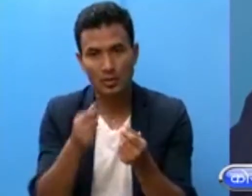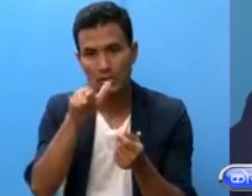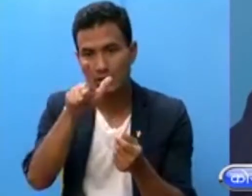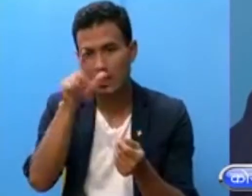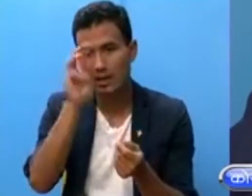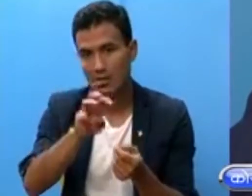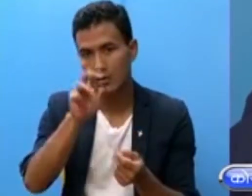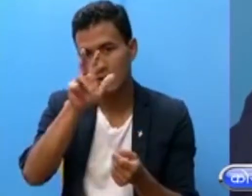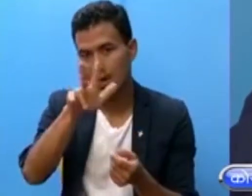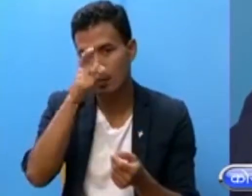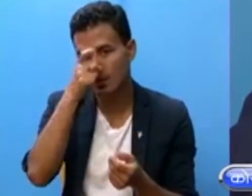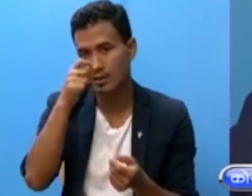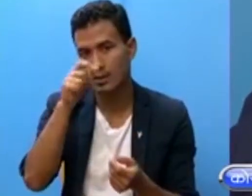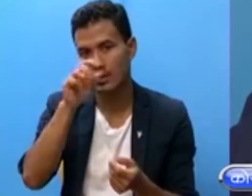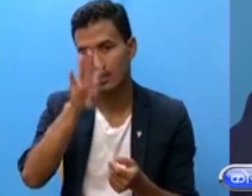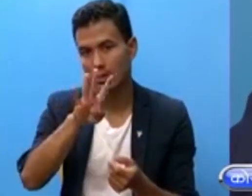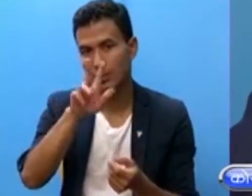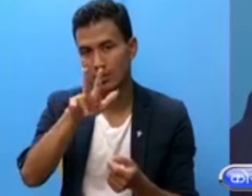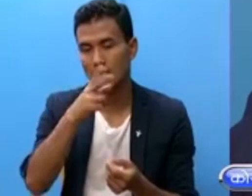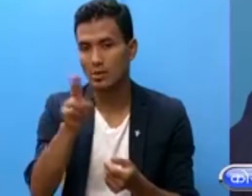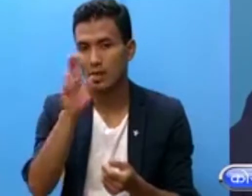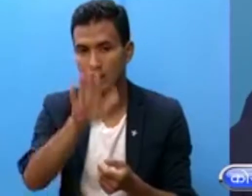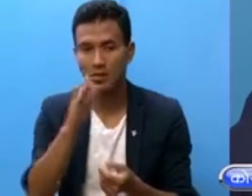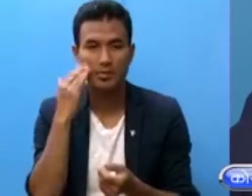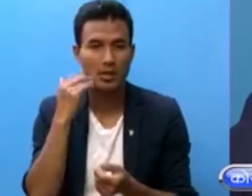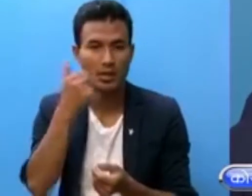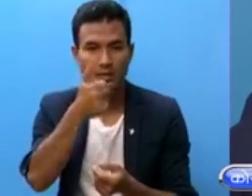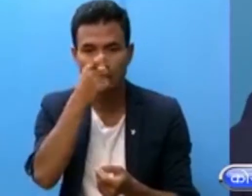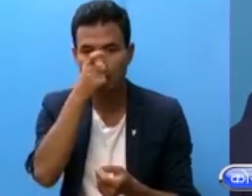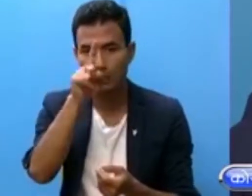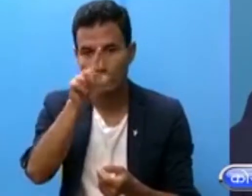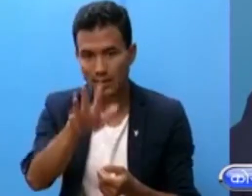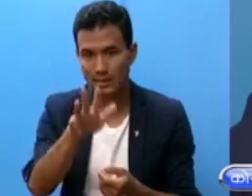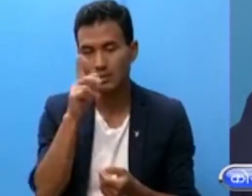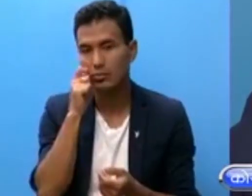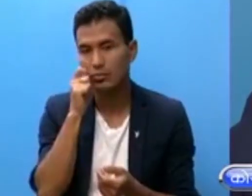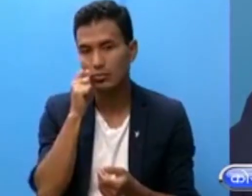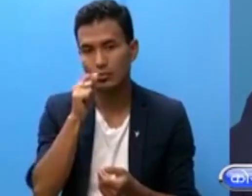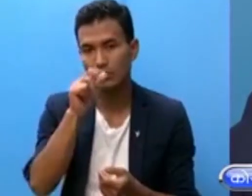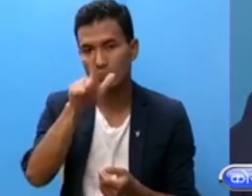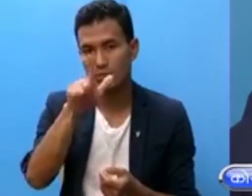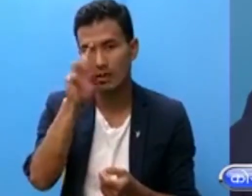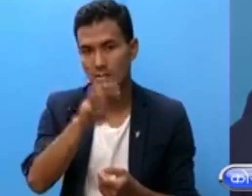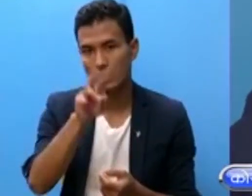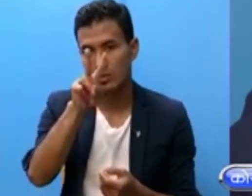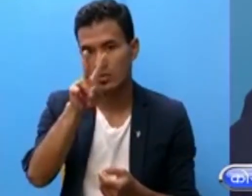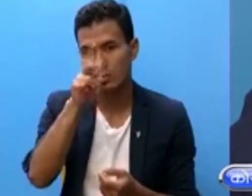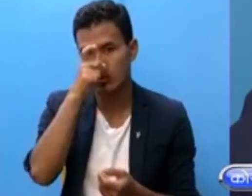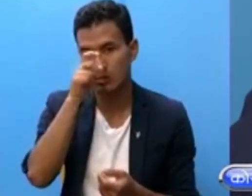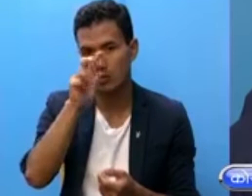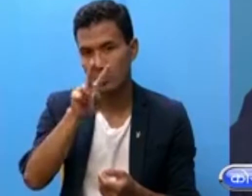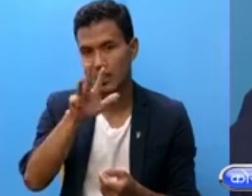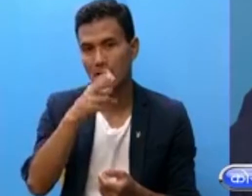कैलालीको गोदावरी नगरपालिका ओडा नम्बर 4 46 वर्षीय पुरुष र लम्कीचुहा नगरपालिका ओडा नम्बर